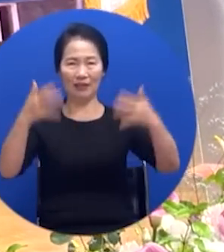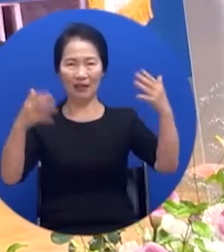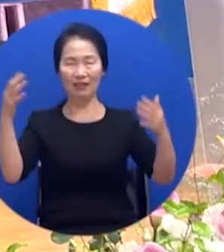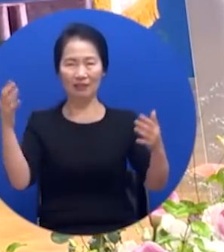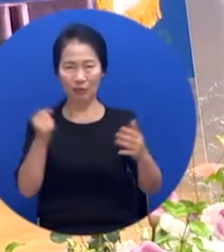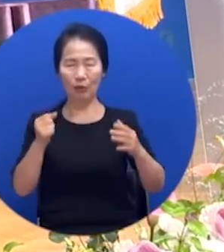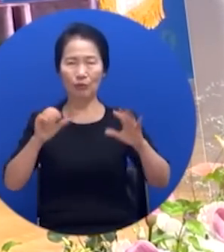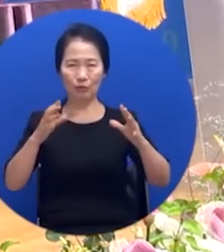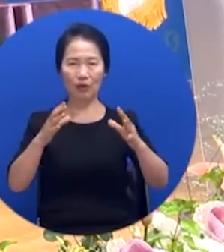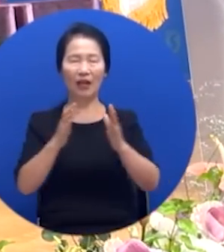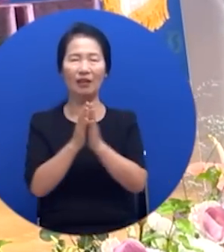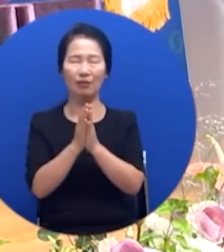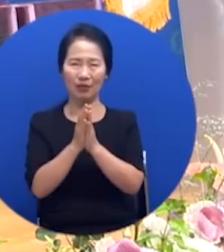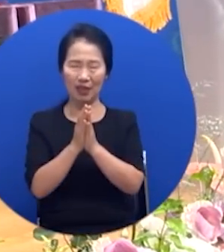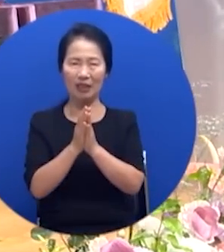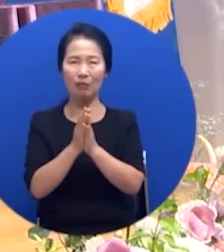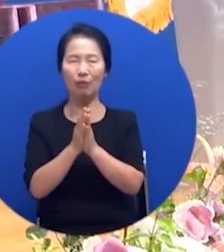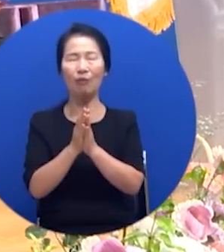국가조찬기도회를 갖게 됩니다.